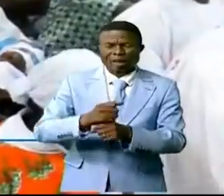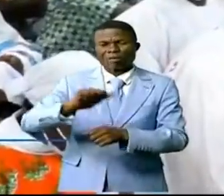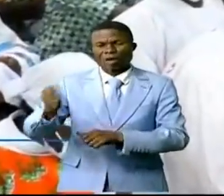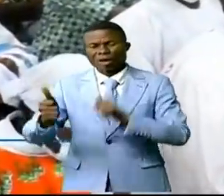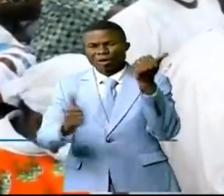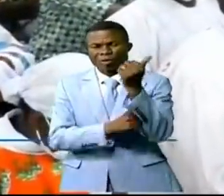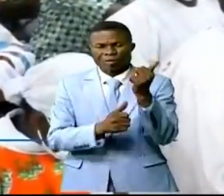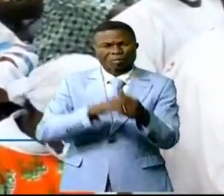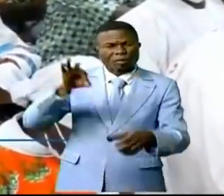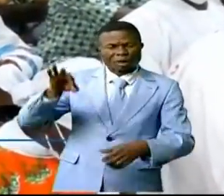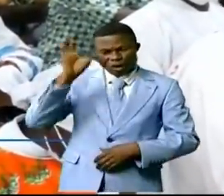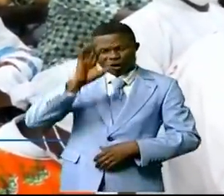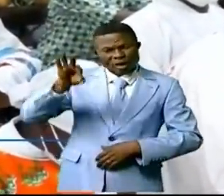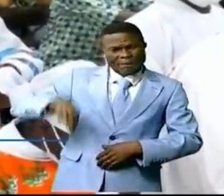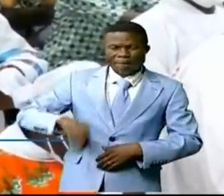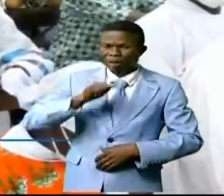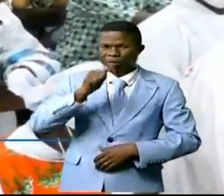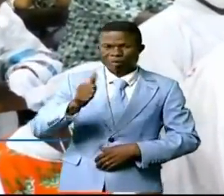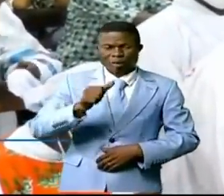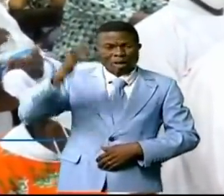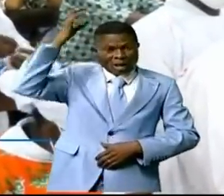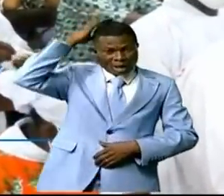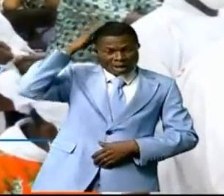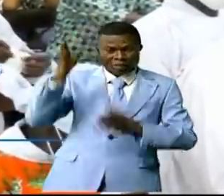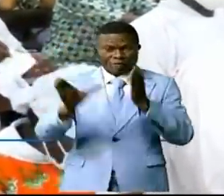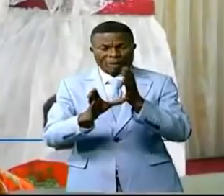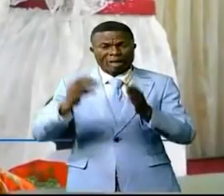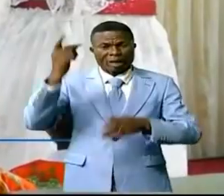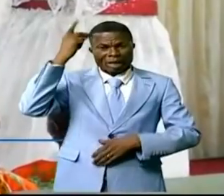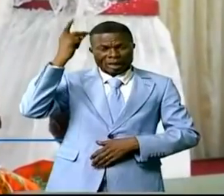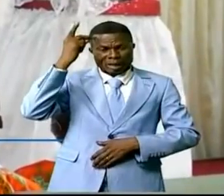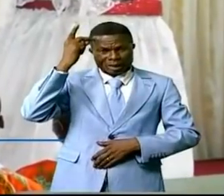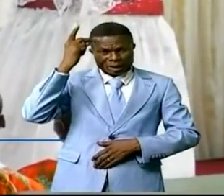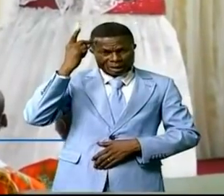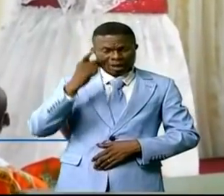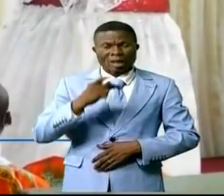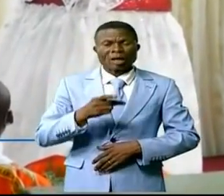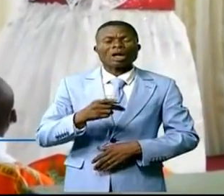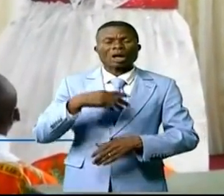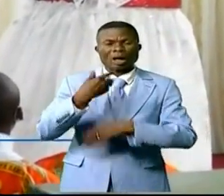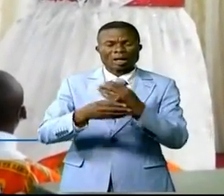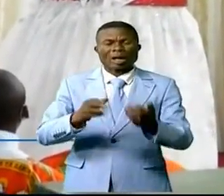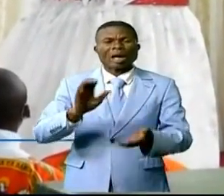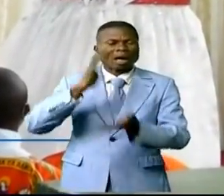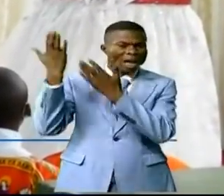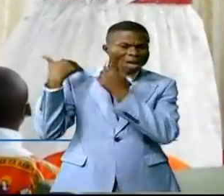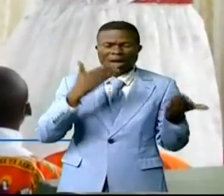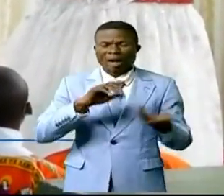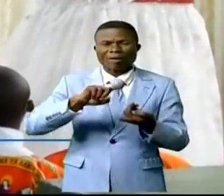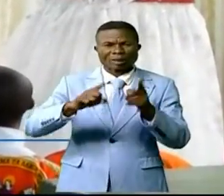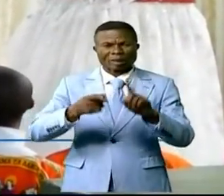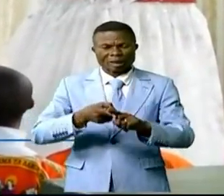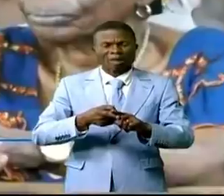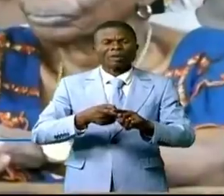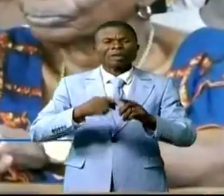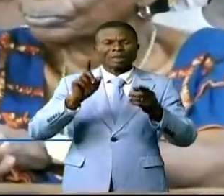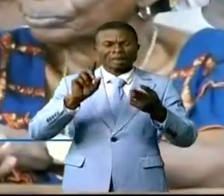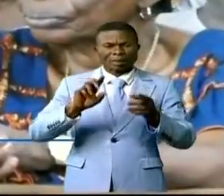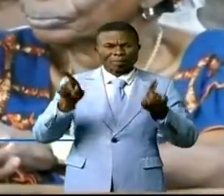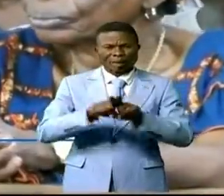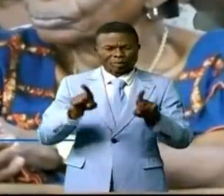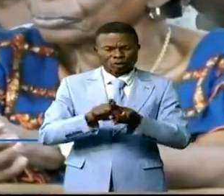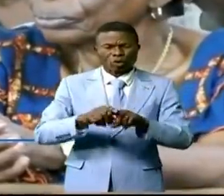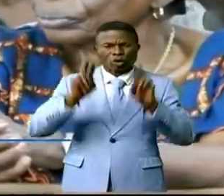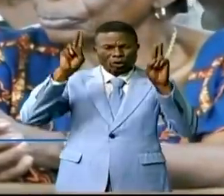sans intérêt. Puis l'évêque auxiliaire de Kinshasa a procédé à ce geste aux 12 apôtres, acte que Jésus posa lors du